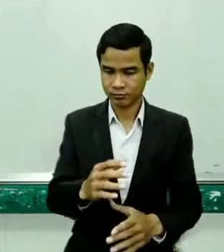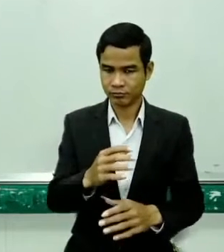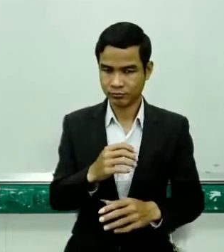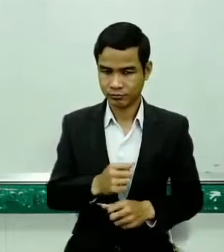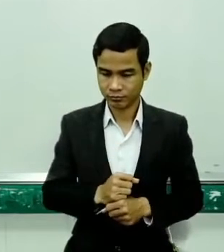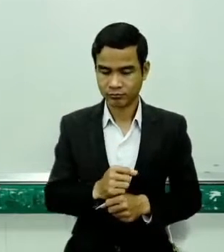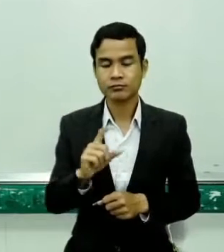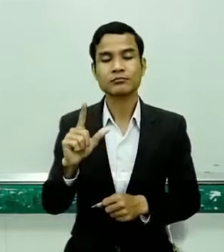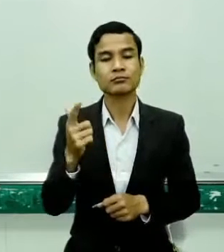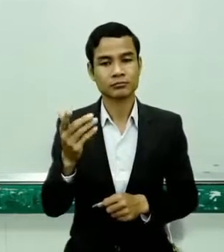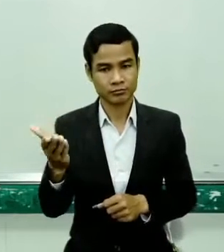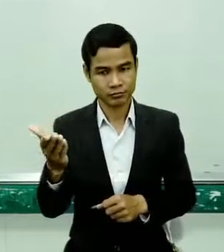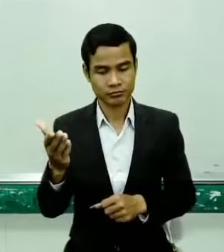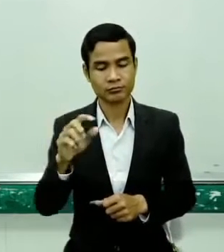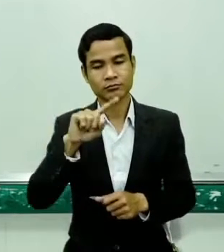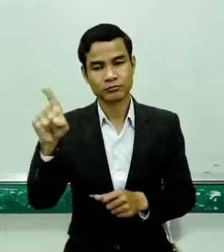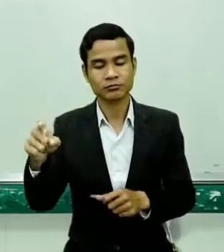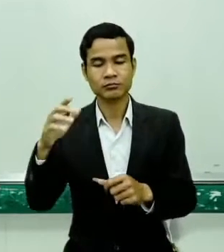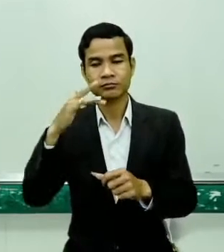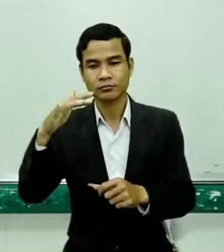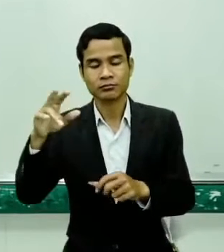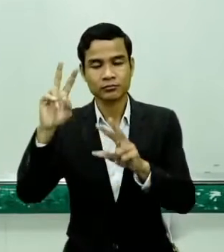tớ lên xâm một